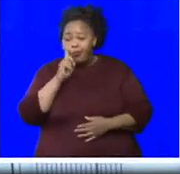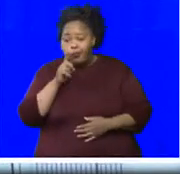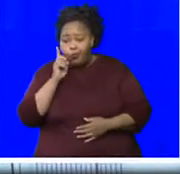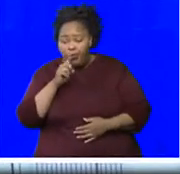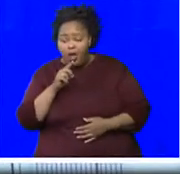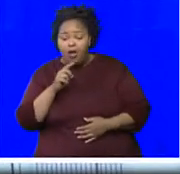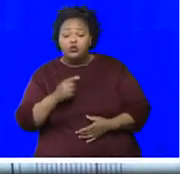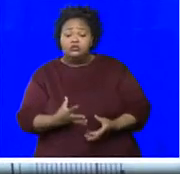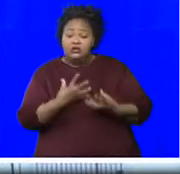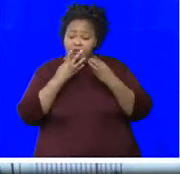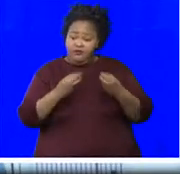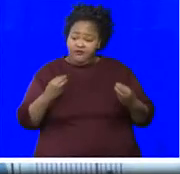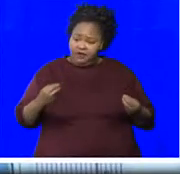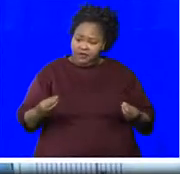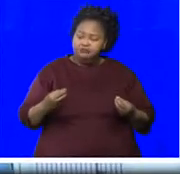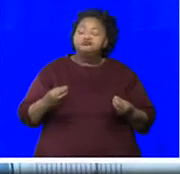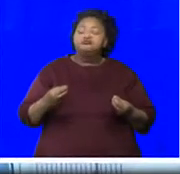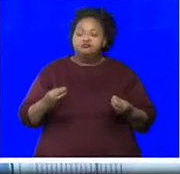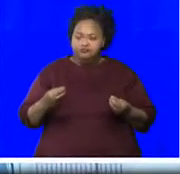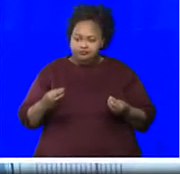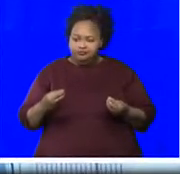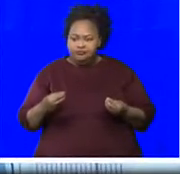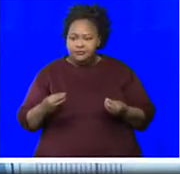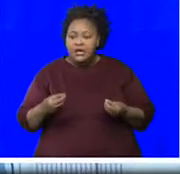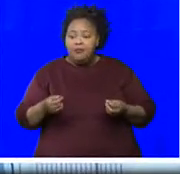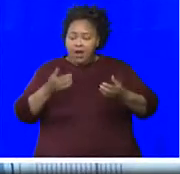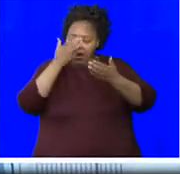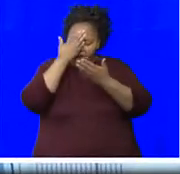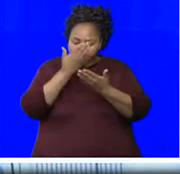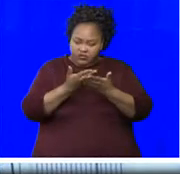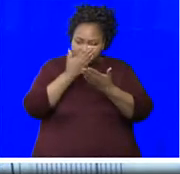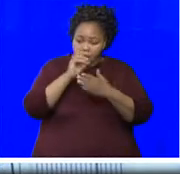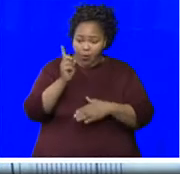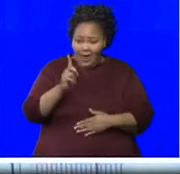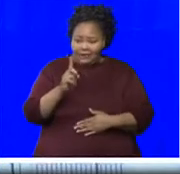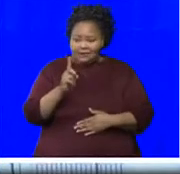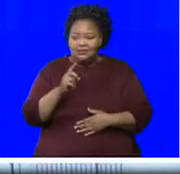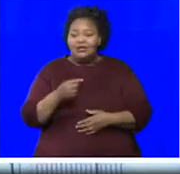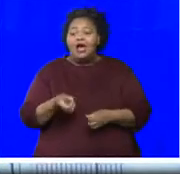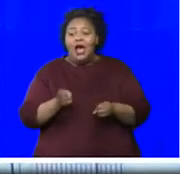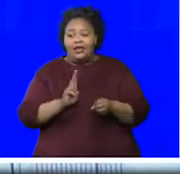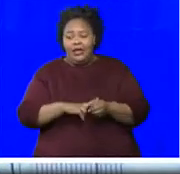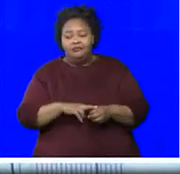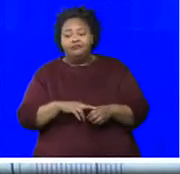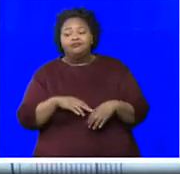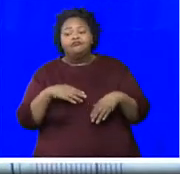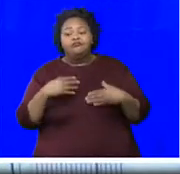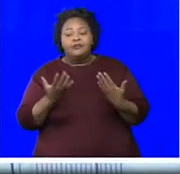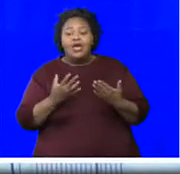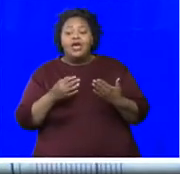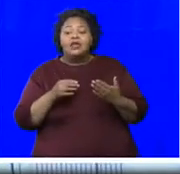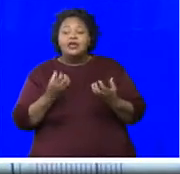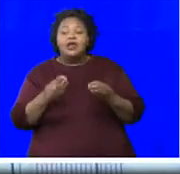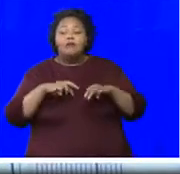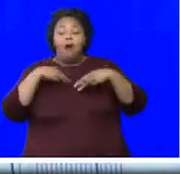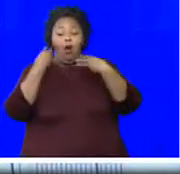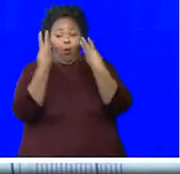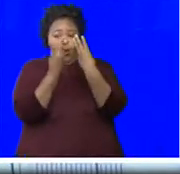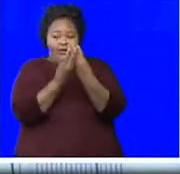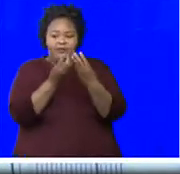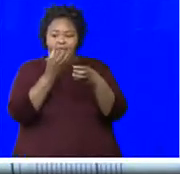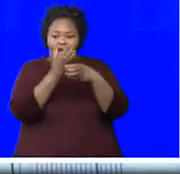nokuthi lo fundzela angemukeleke ngcenye akahamba kulamanye amava afike emukeleke ngoba le framework yala kangwane